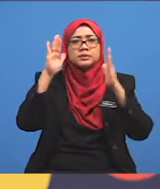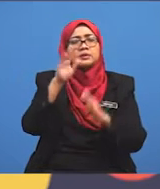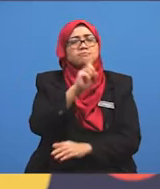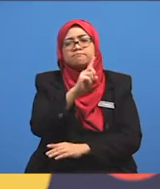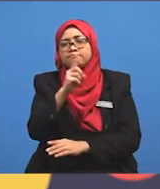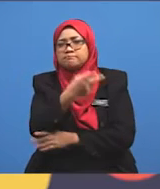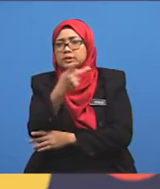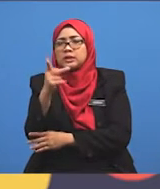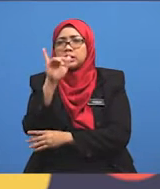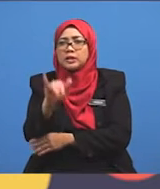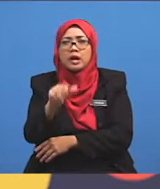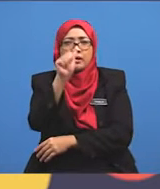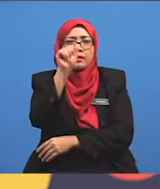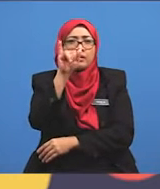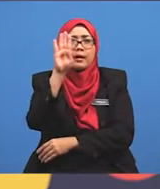mengaibkan.